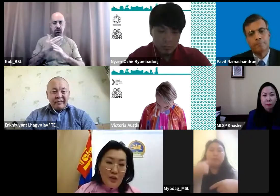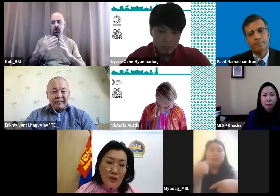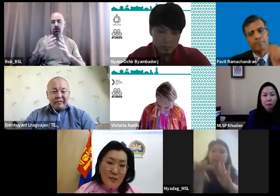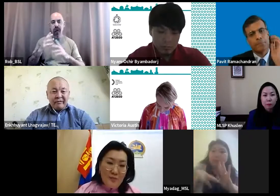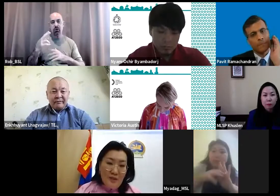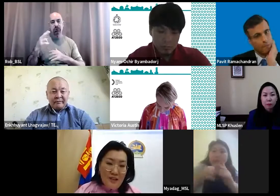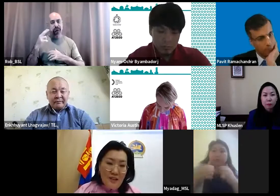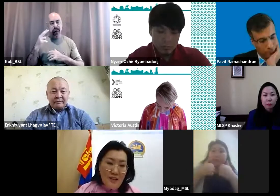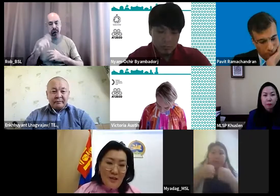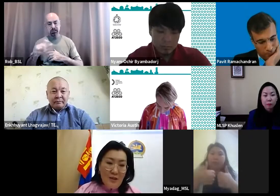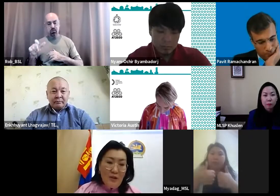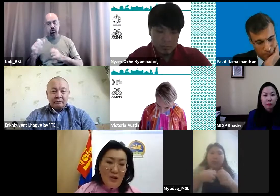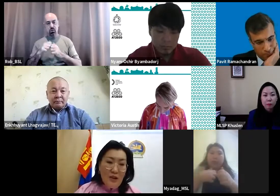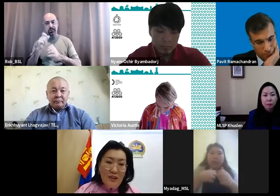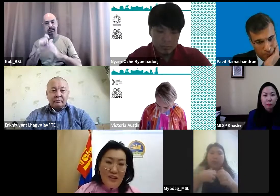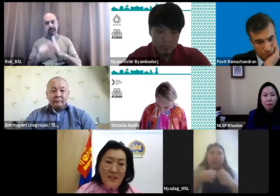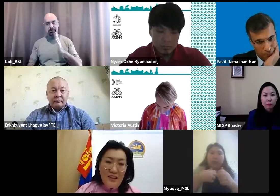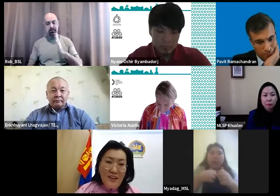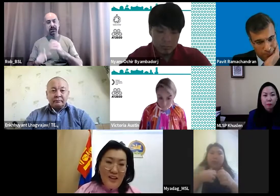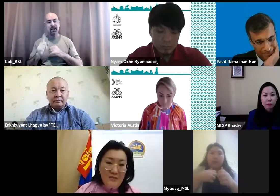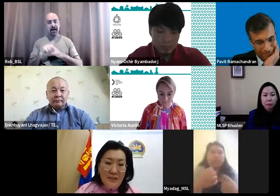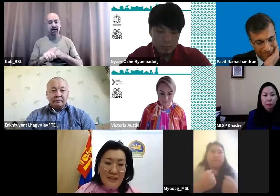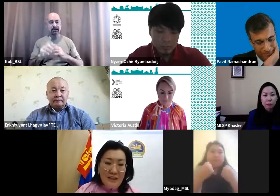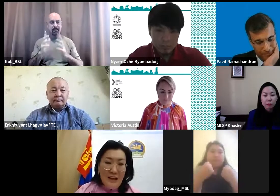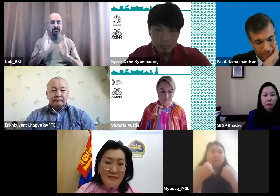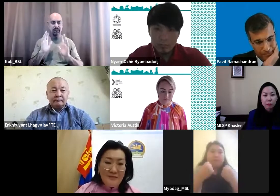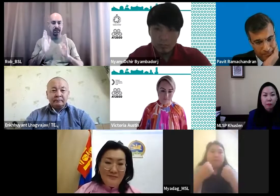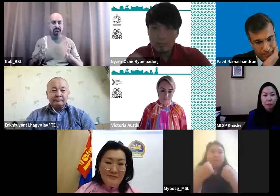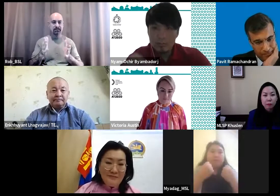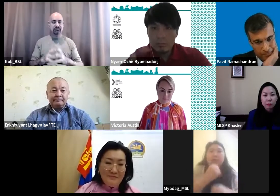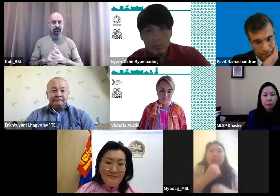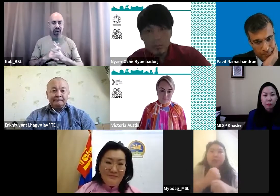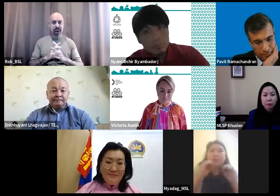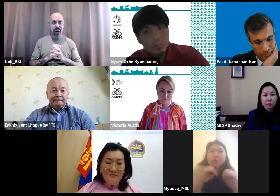зохицлохын төлөө ажиллах болно гэдгийг хэлье. Баярлалаа.